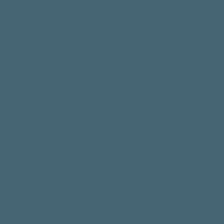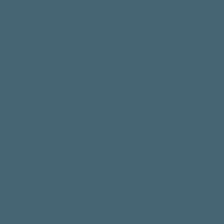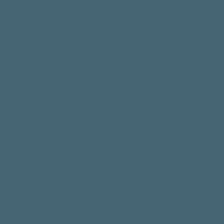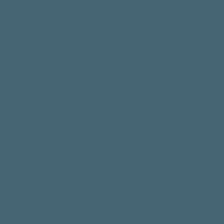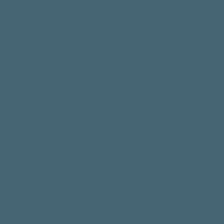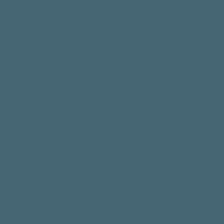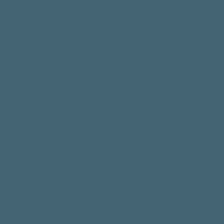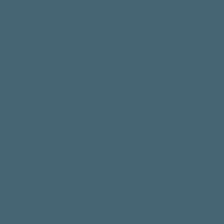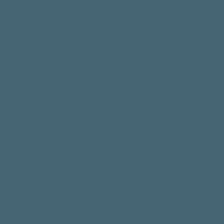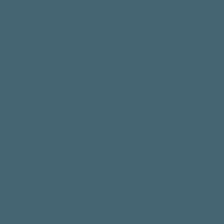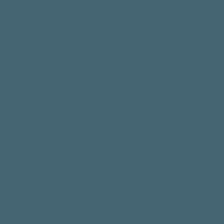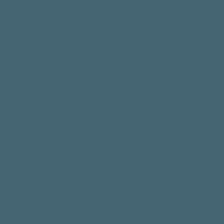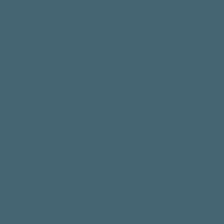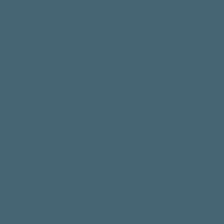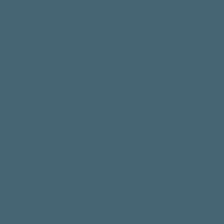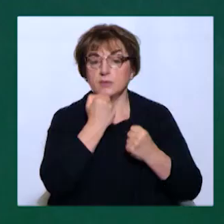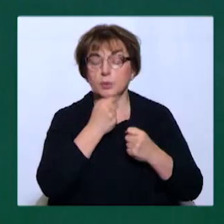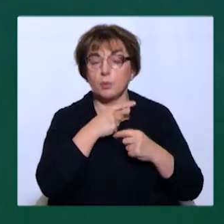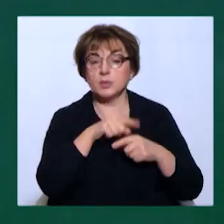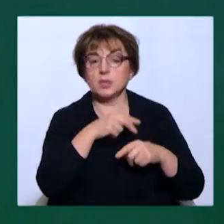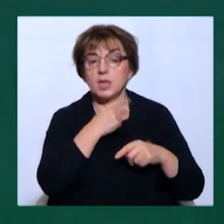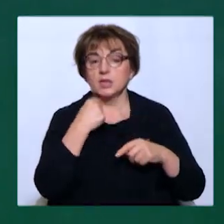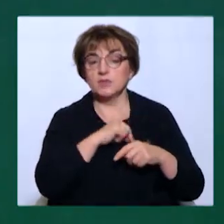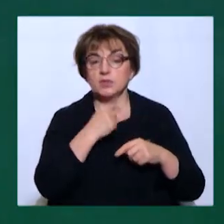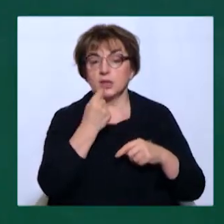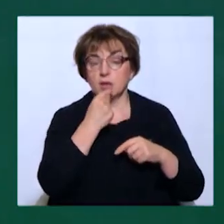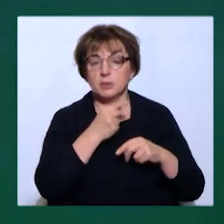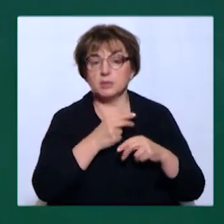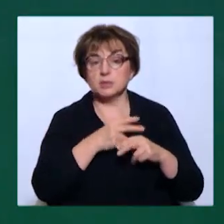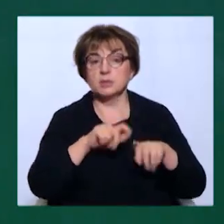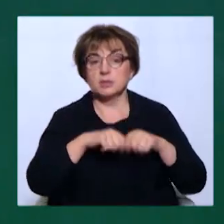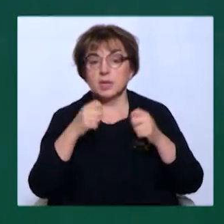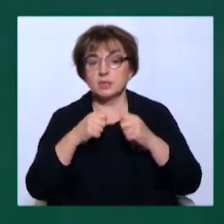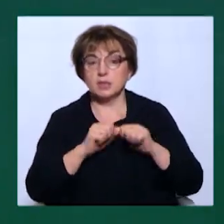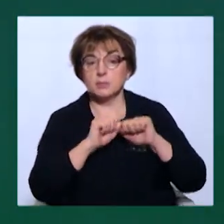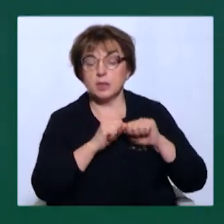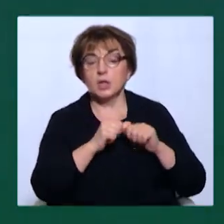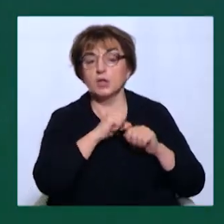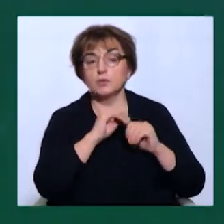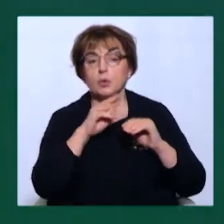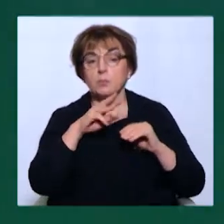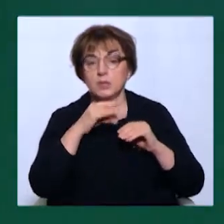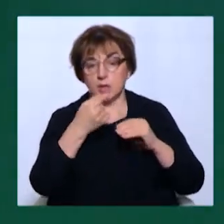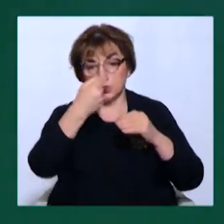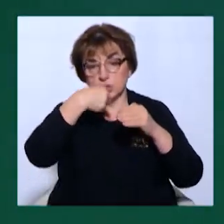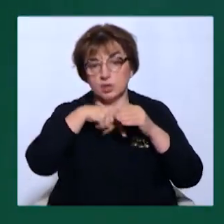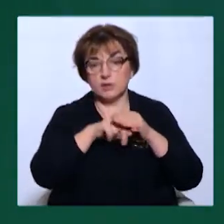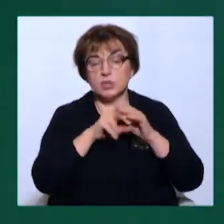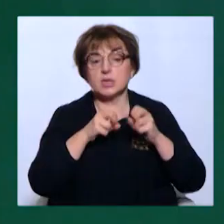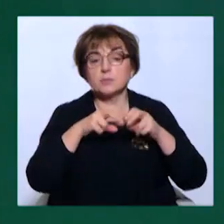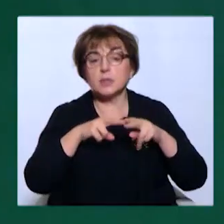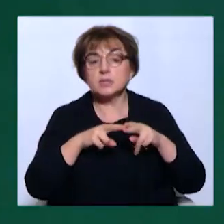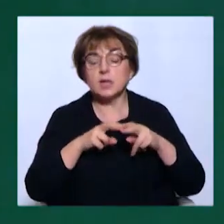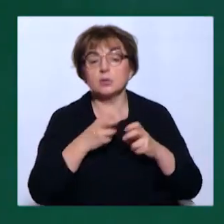მაგარი ნივთიერება, რომელიც კბილს დაზიანებისაგან იცავს. მინანქრის ქვეშ მდებარეობს ძლოვანი წარმონაქმნი,